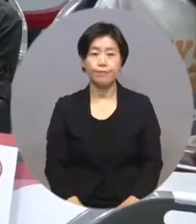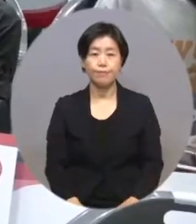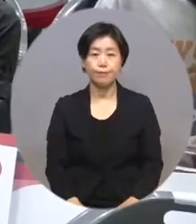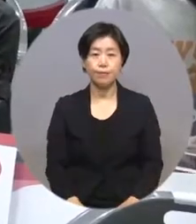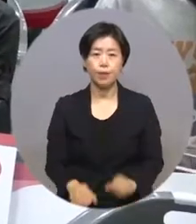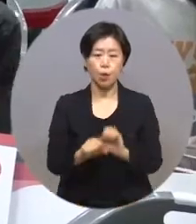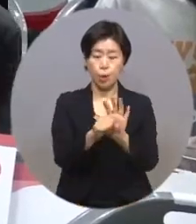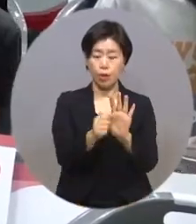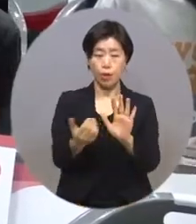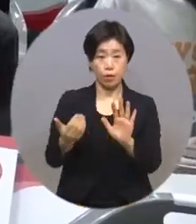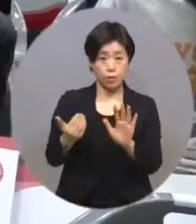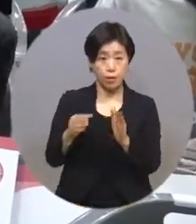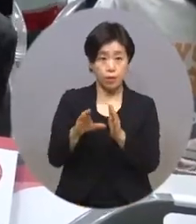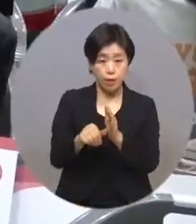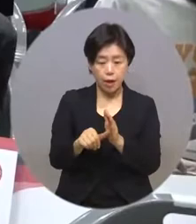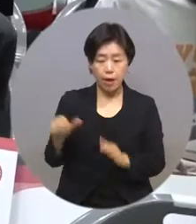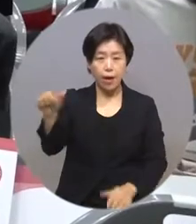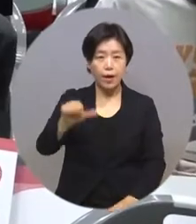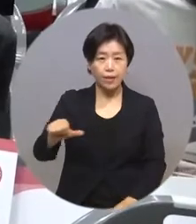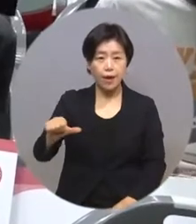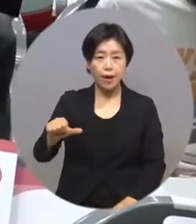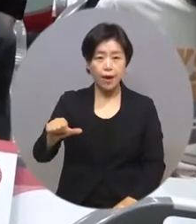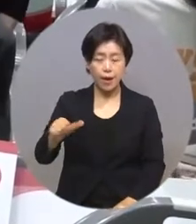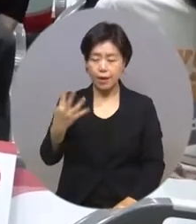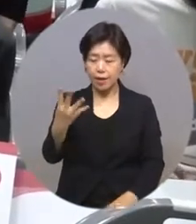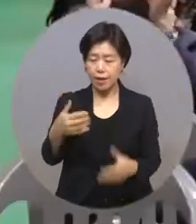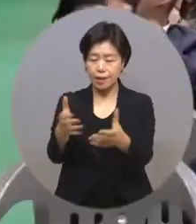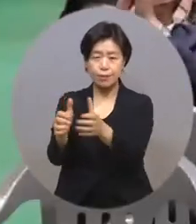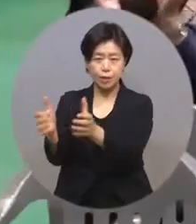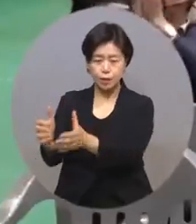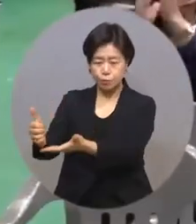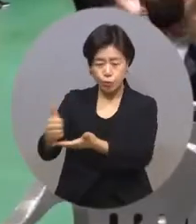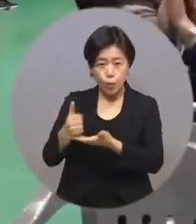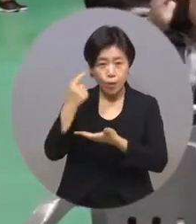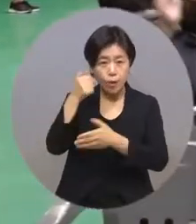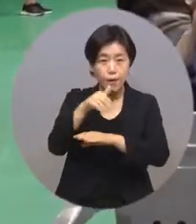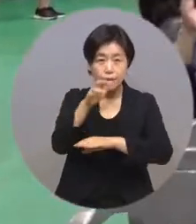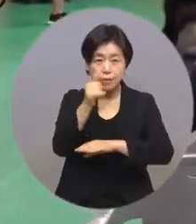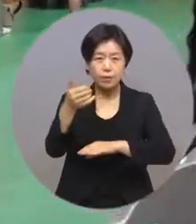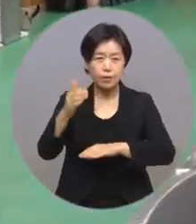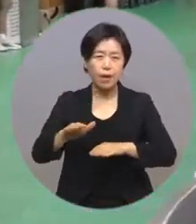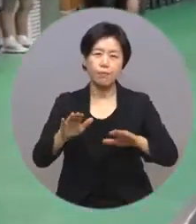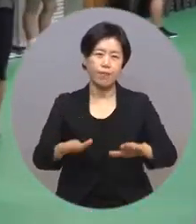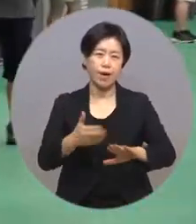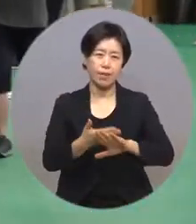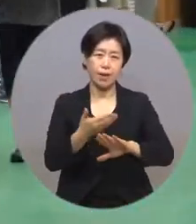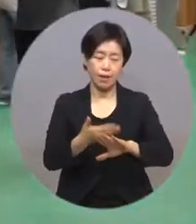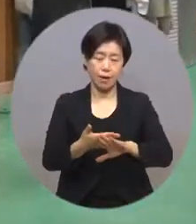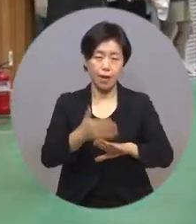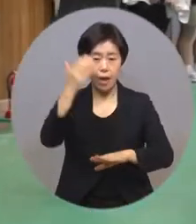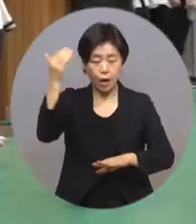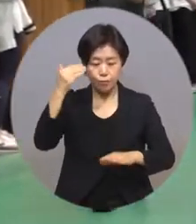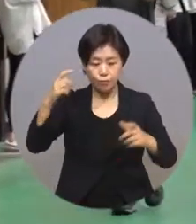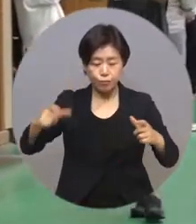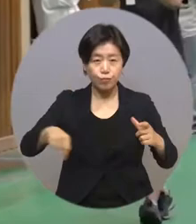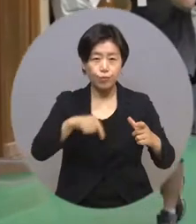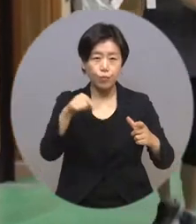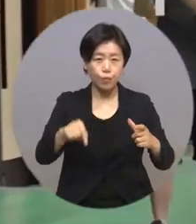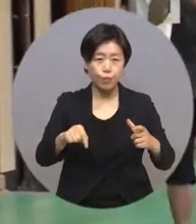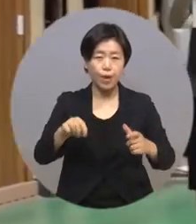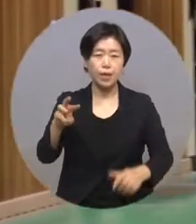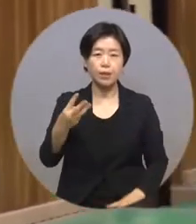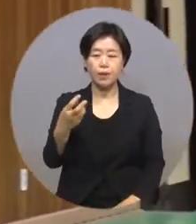코로나19 이전에는 동아시아 4개 팀을 초청하여 진행하였으나 이번 대회는 국내 통합스포츠단 29개 팀